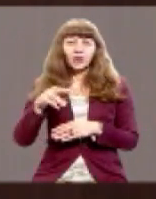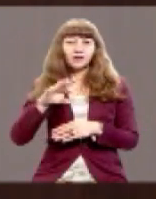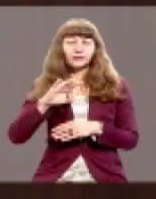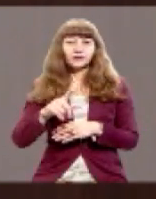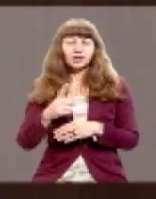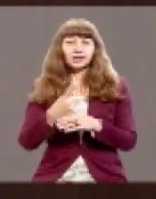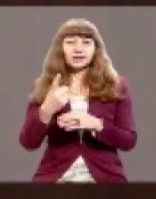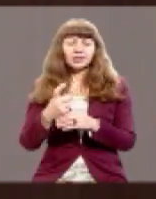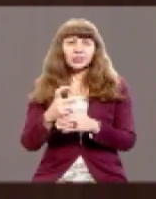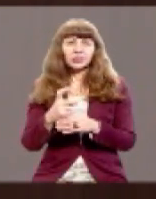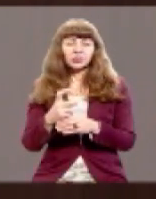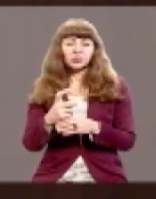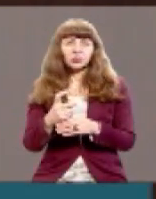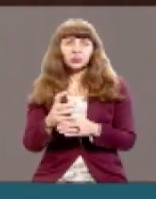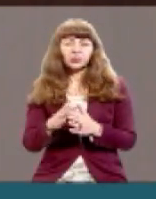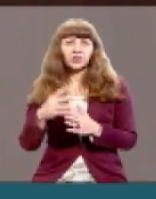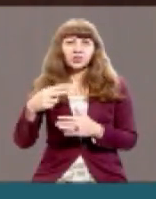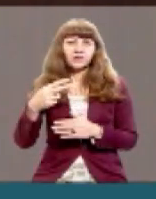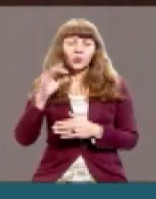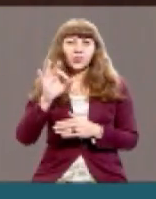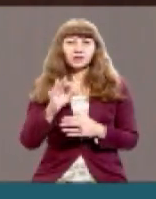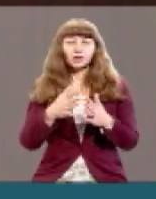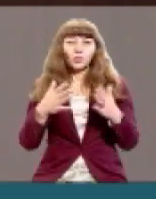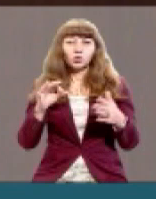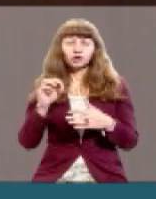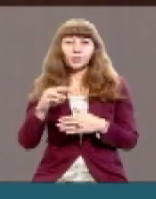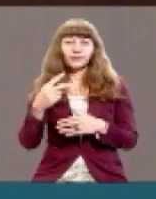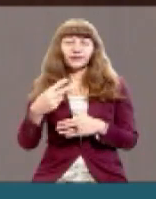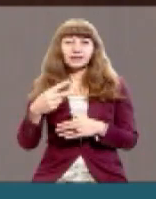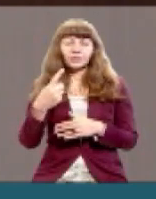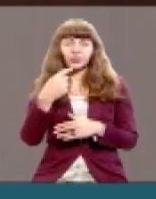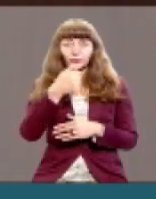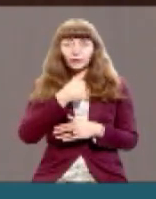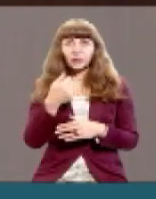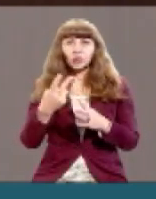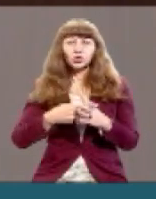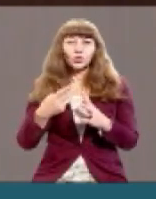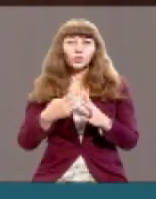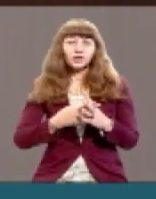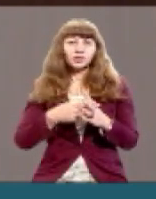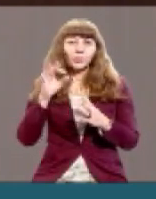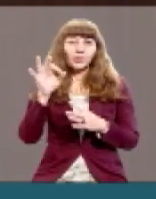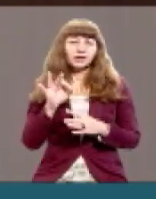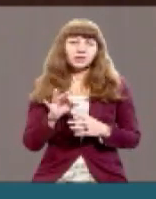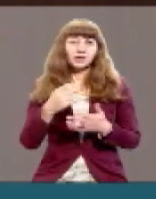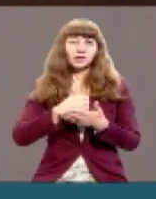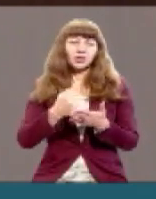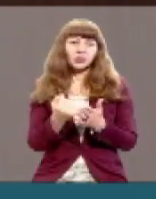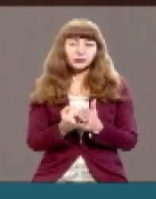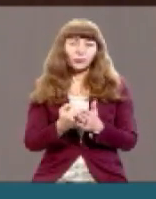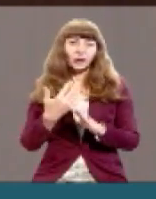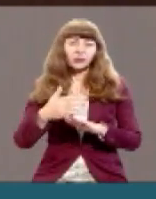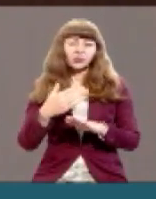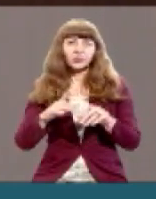Бұл 2021 жылмен салыстырғанда 22% артық. Атап айтқанда, пайыздық мөлшерлемені субсидиялауға және кредиттер бойынша